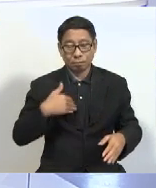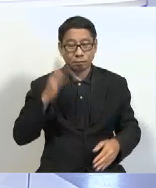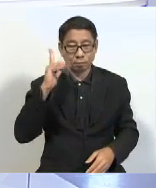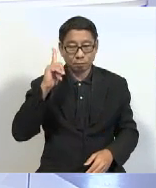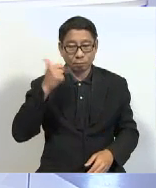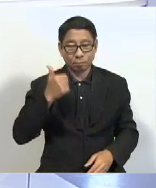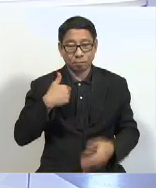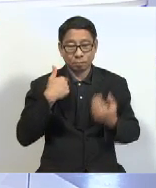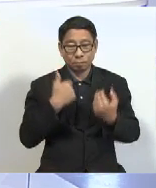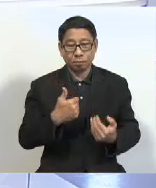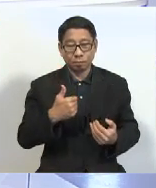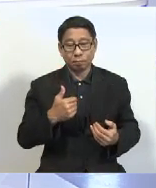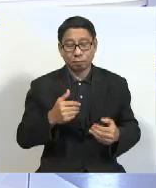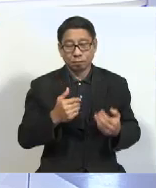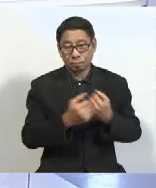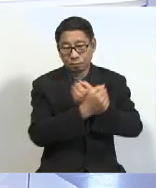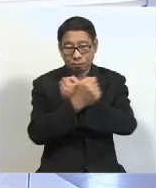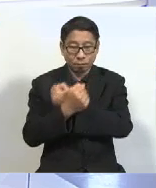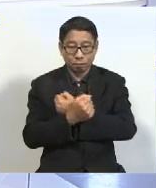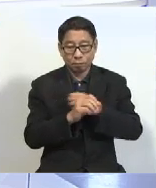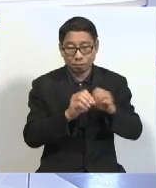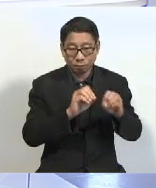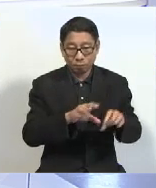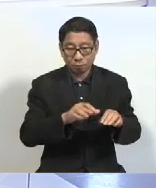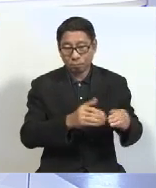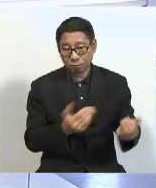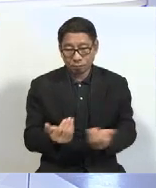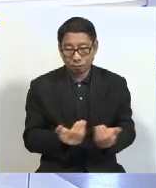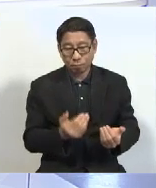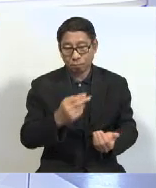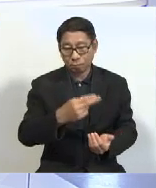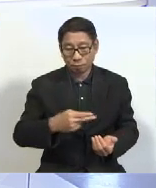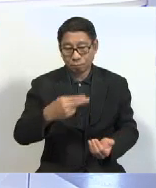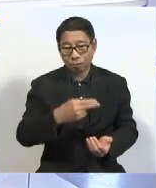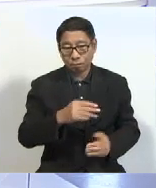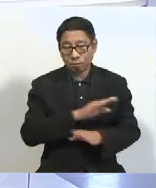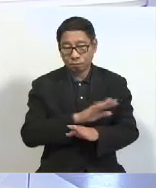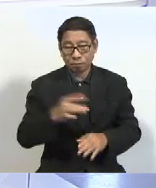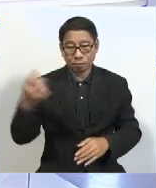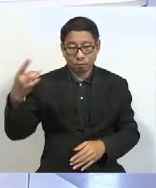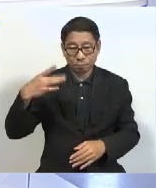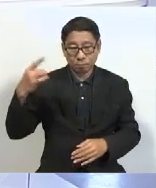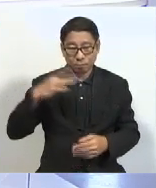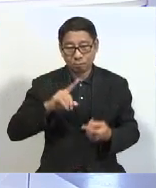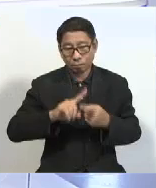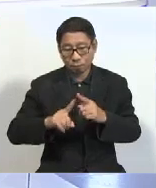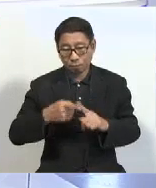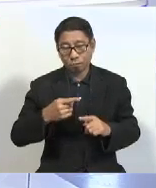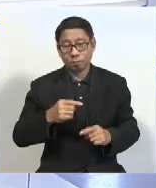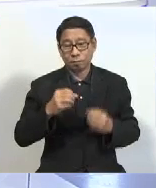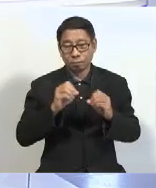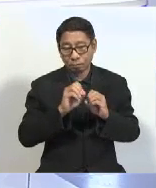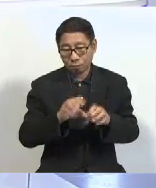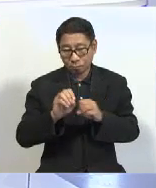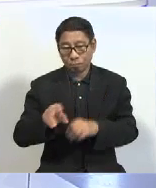างผู้ปกครองก็ต้องมีการรับมือจะสอนลูกสอนหลานยังไงให้ไม่ไปล้อเลียนคนอื่นแล้วก็สอนลูกสอนหลานตัว